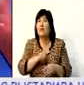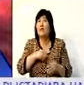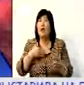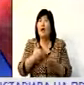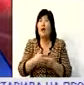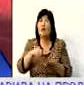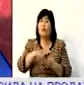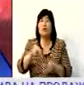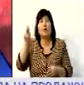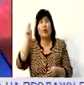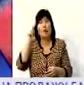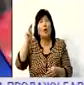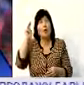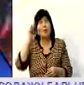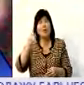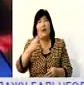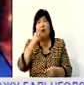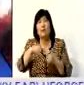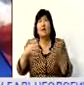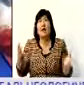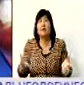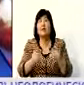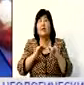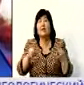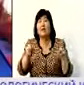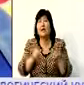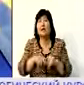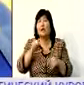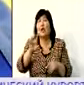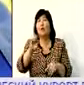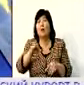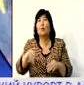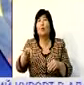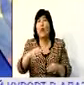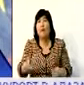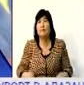активное участие в учениях, учился навыкам спасения детей с лопнувшего батута.